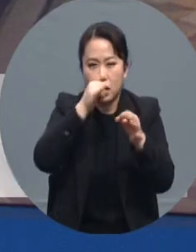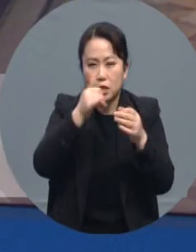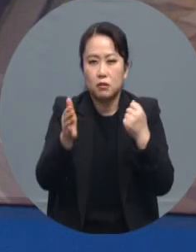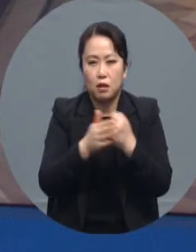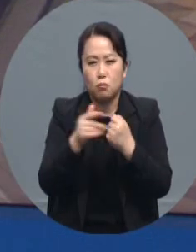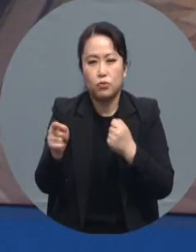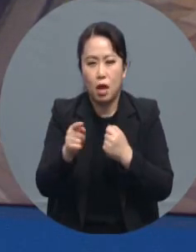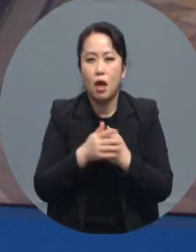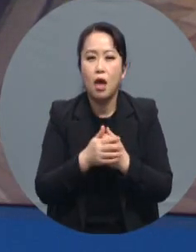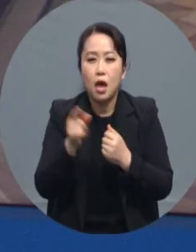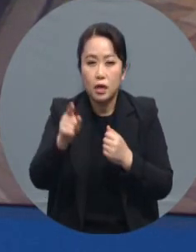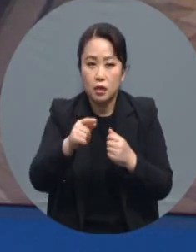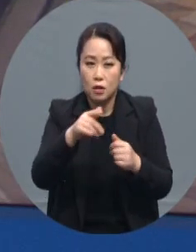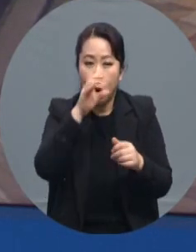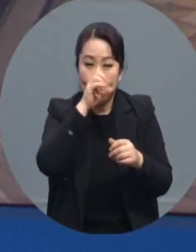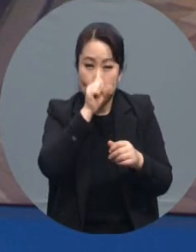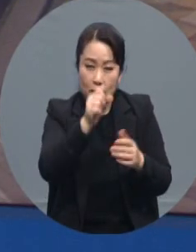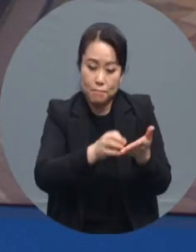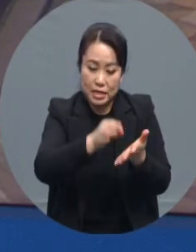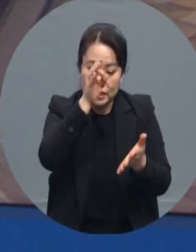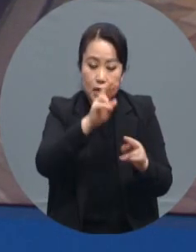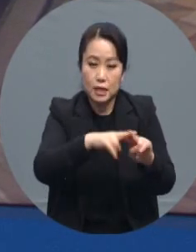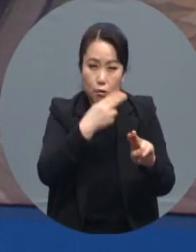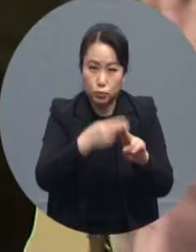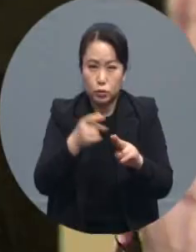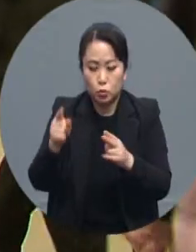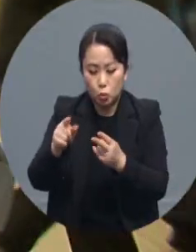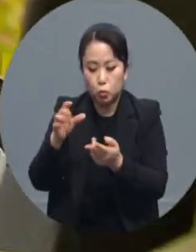몰리고 있습니다. 민성빈 기자의 보도입니다.